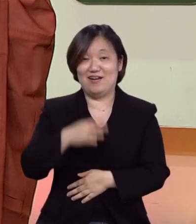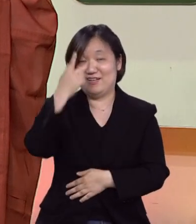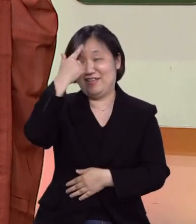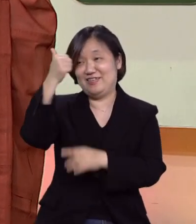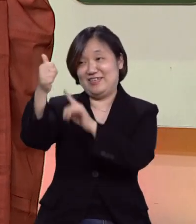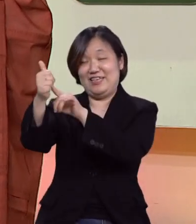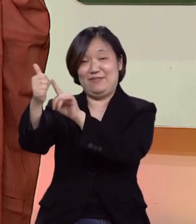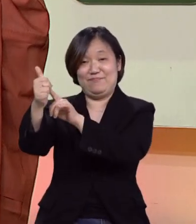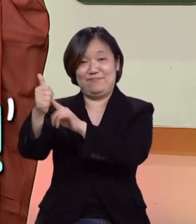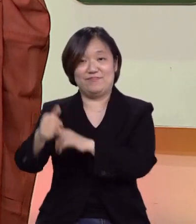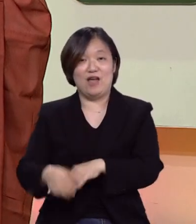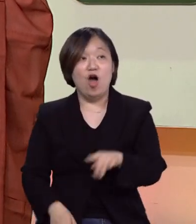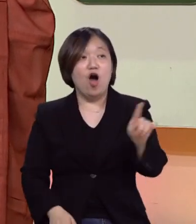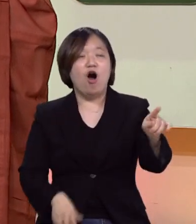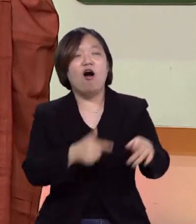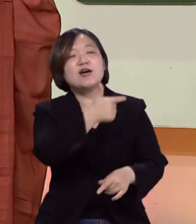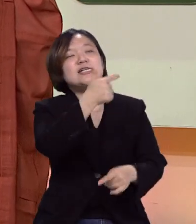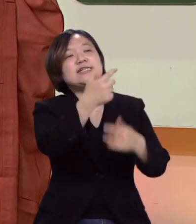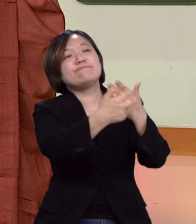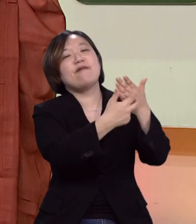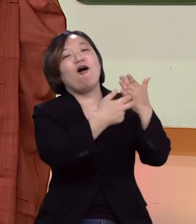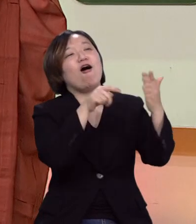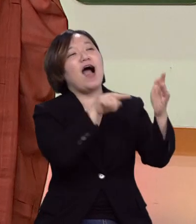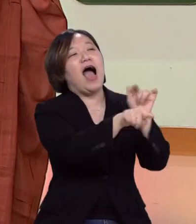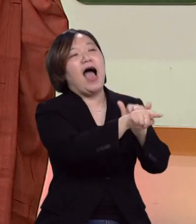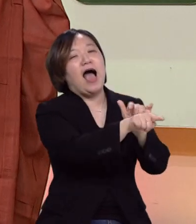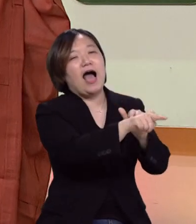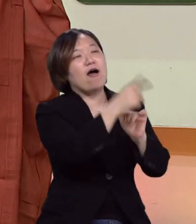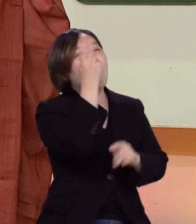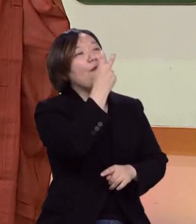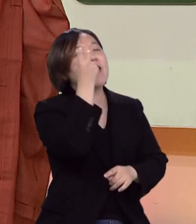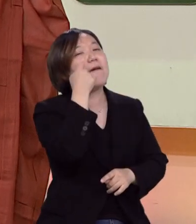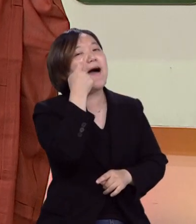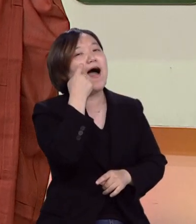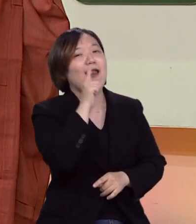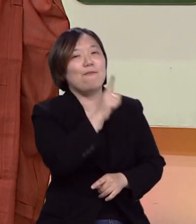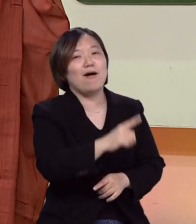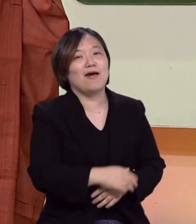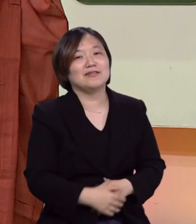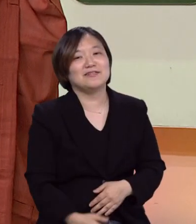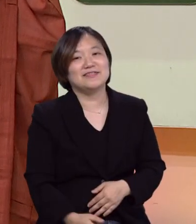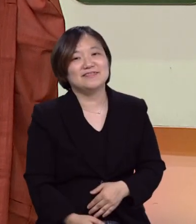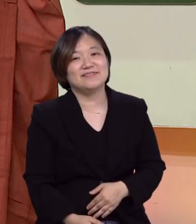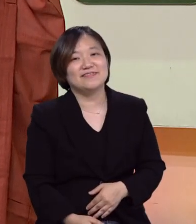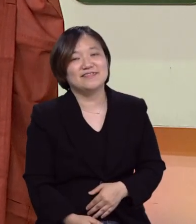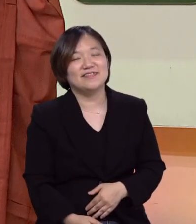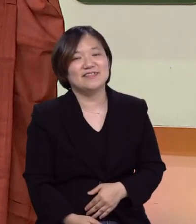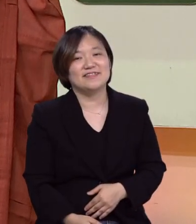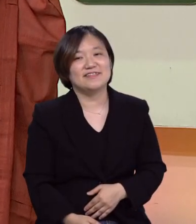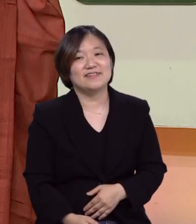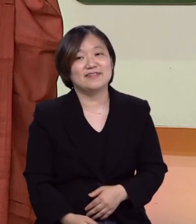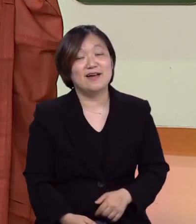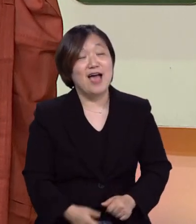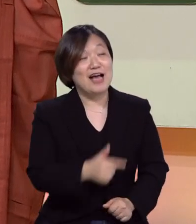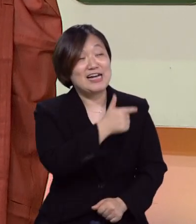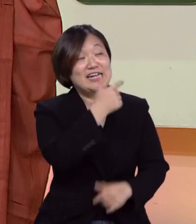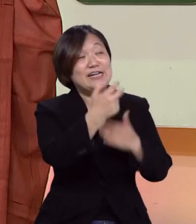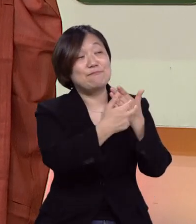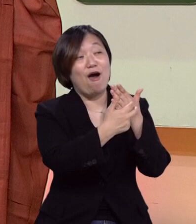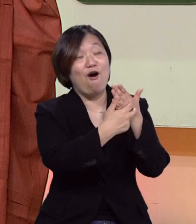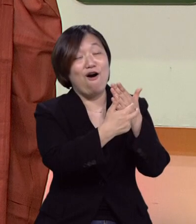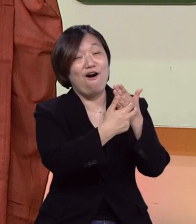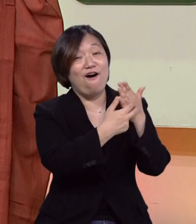너 당장 큰 병원 가서 진단서 끊어 와라라고 딱 시키시더랍니다 큰 병원 가서